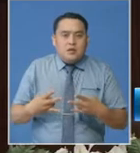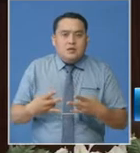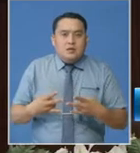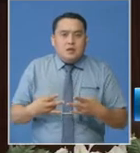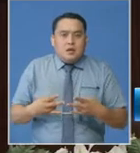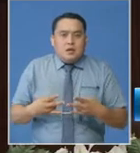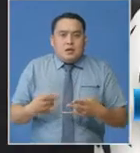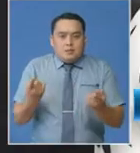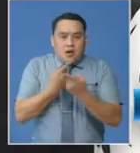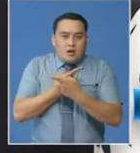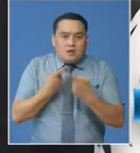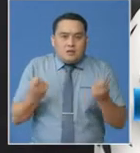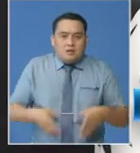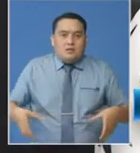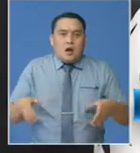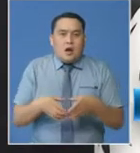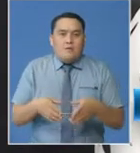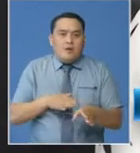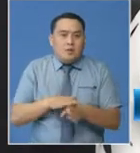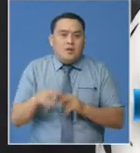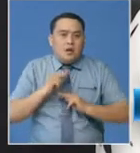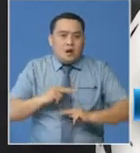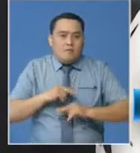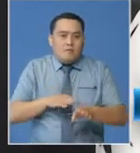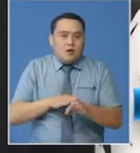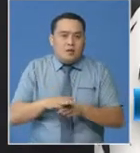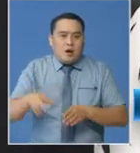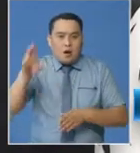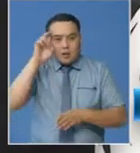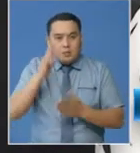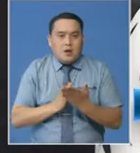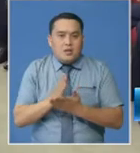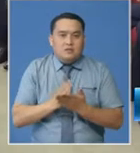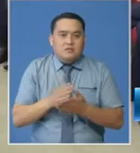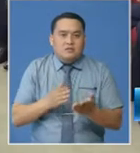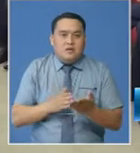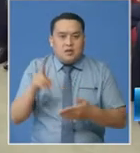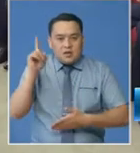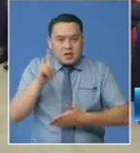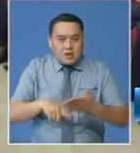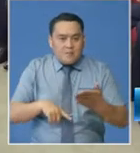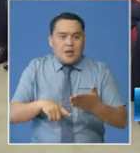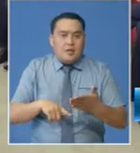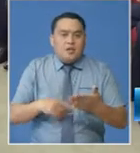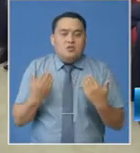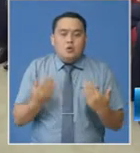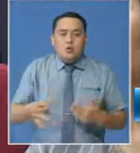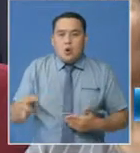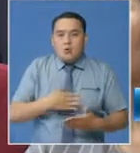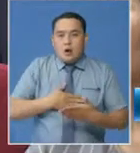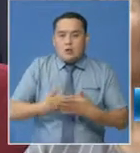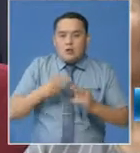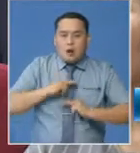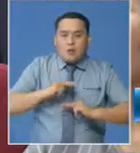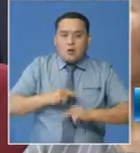Спикеры проинформировали собравшихся о проделанной работе по реализации государственной политики в сфере религии. Сегодня в области активно